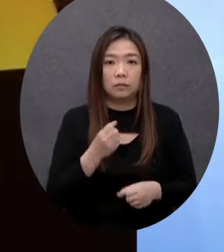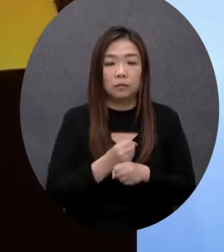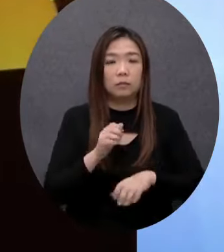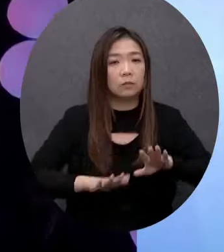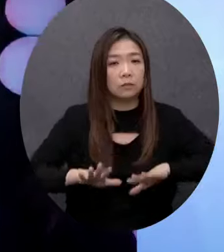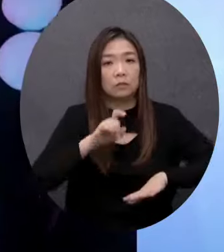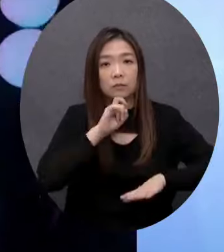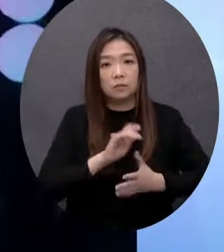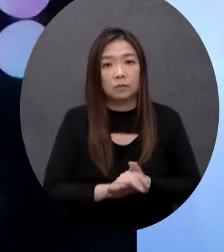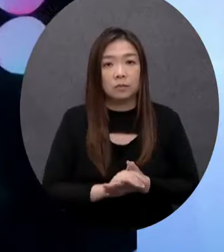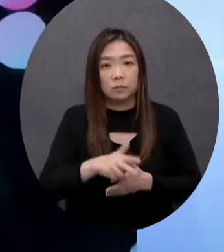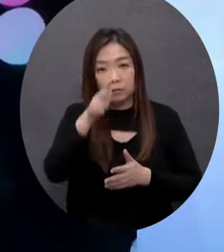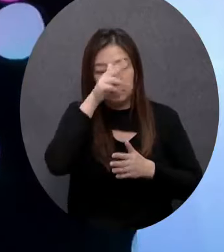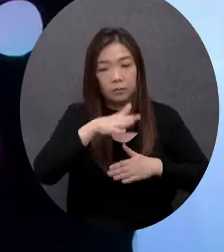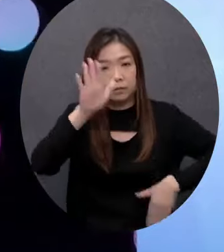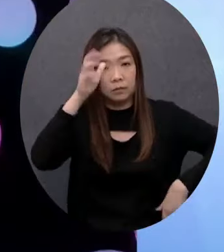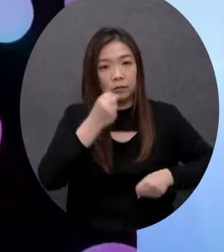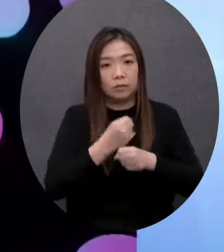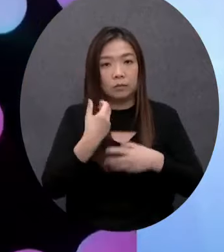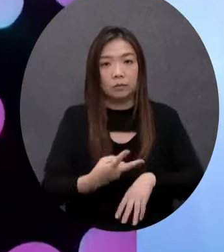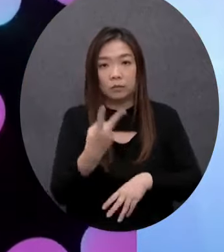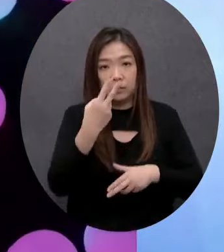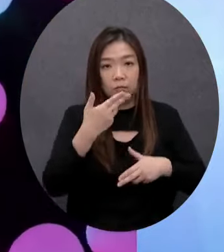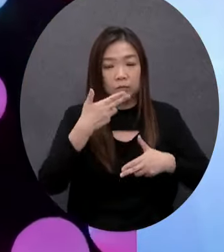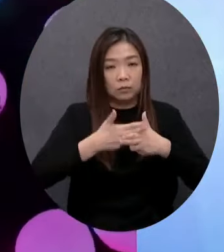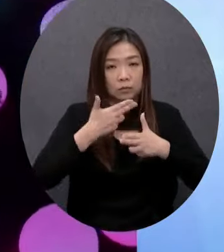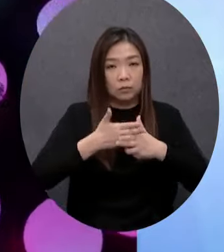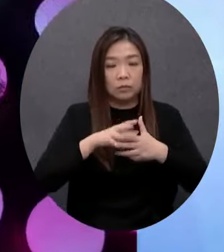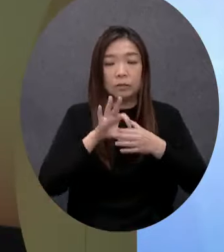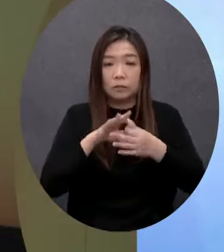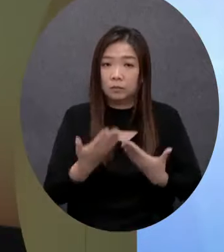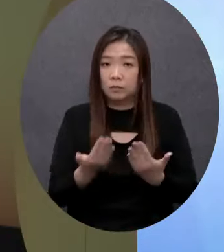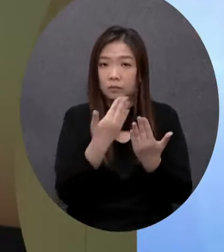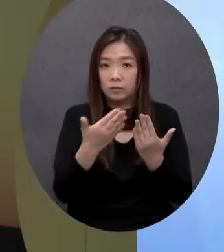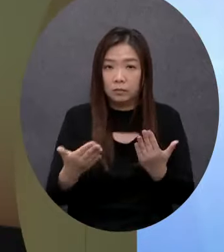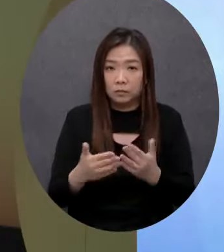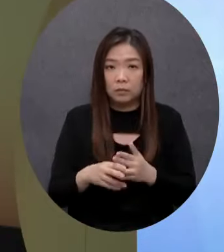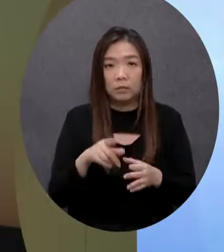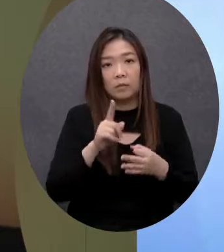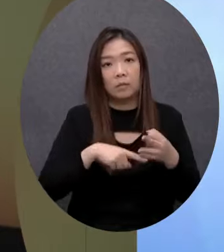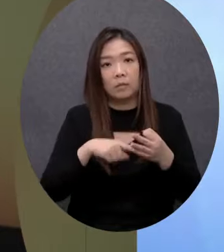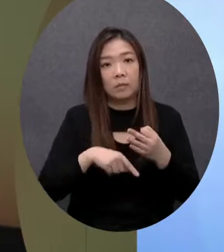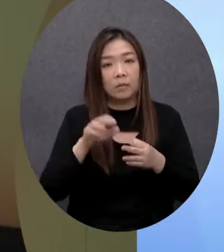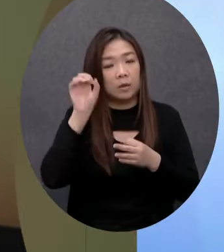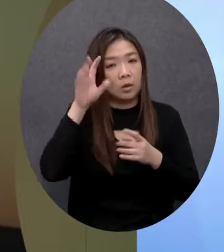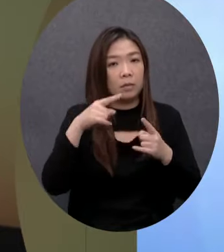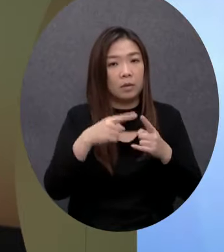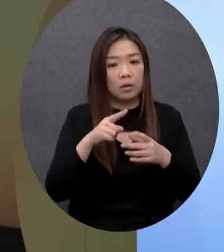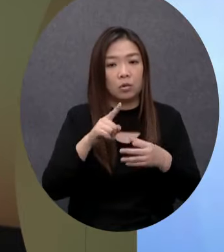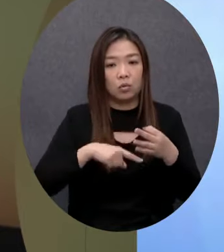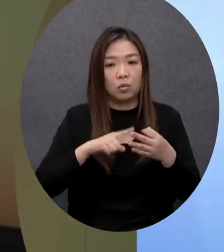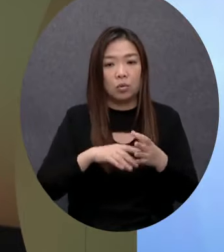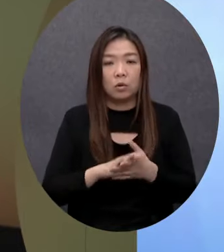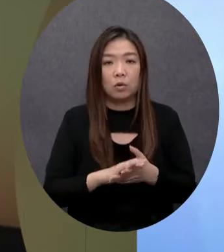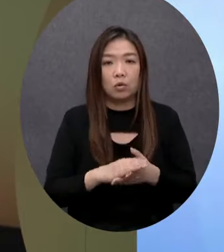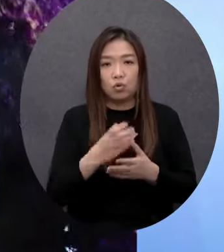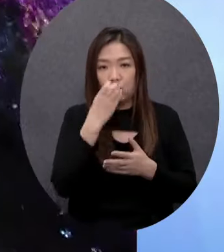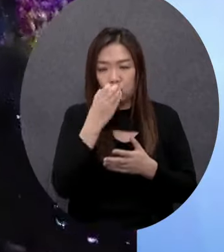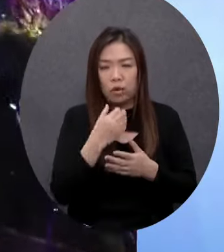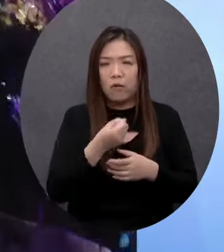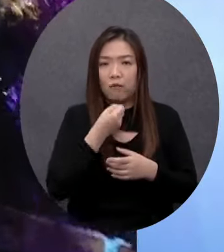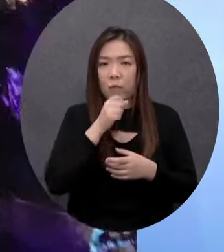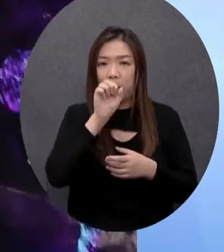嘅。 康文署製作咗兩條有關呢個藝術裝置嘅短片 ，TeamLab 創辦人朱子壽之喺訪問中